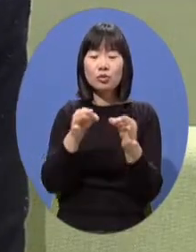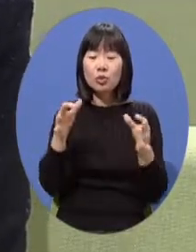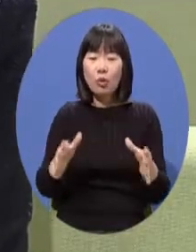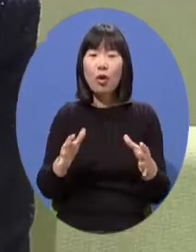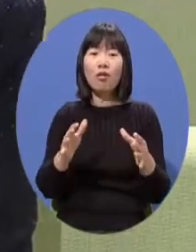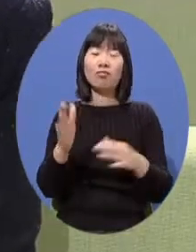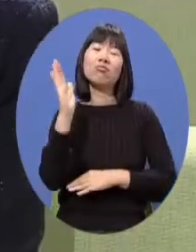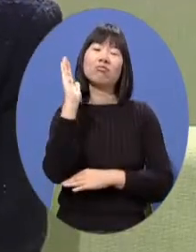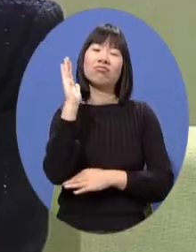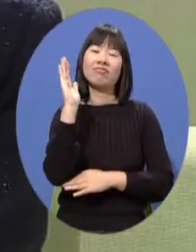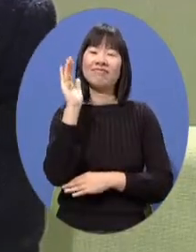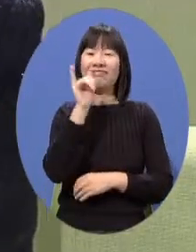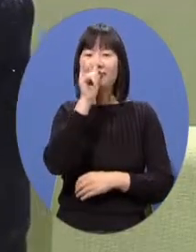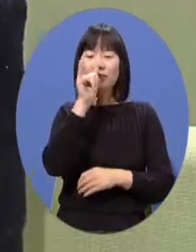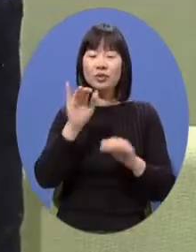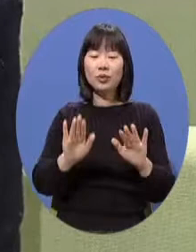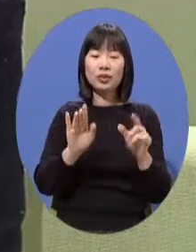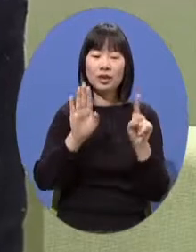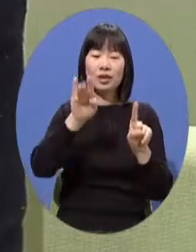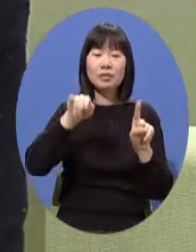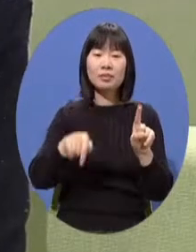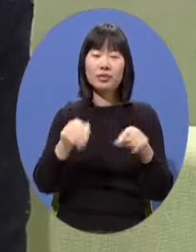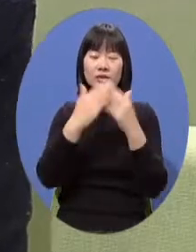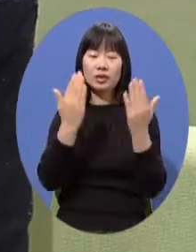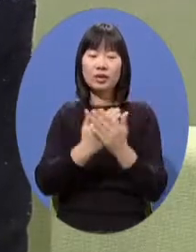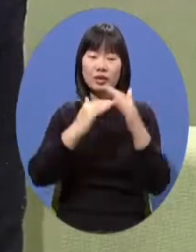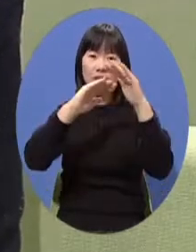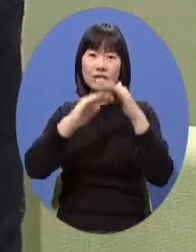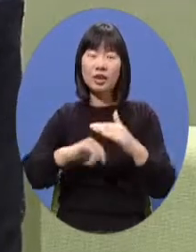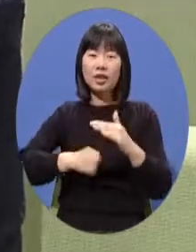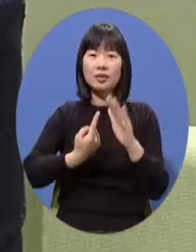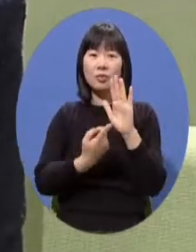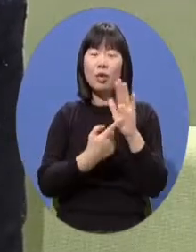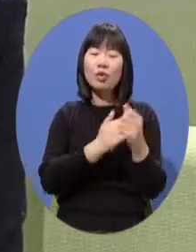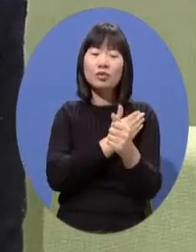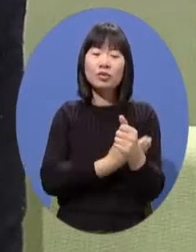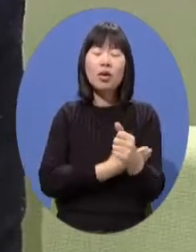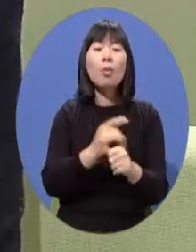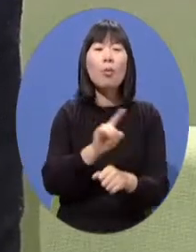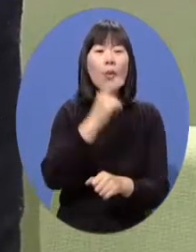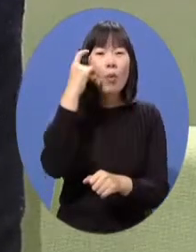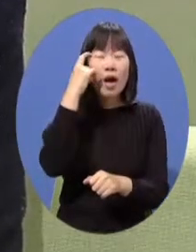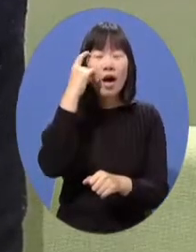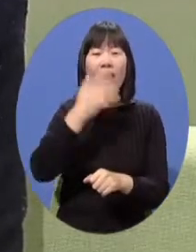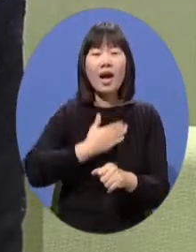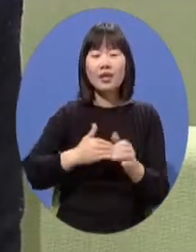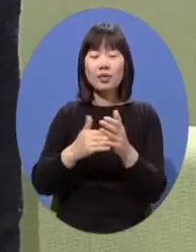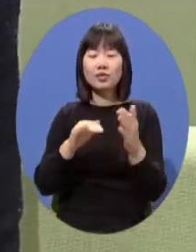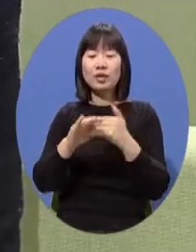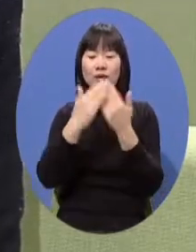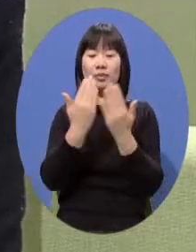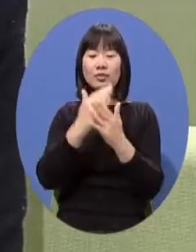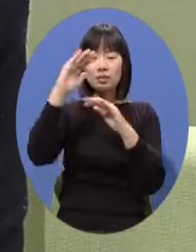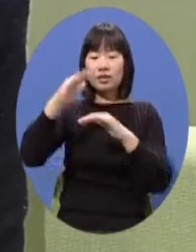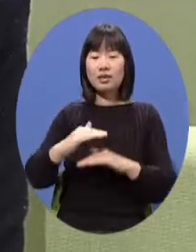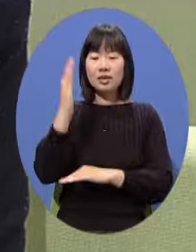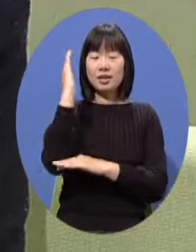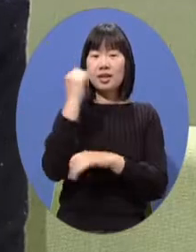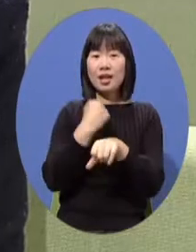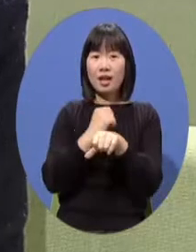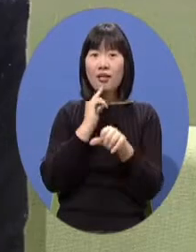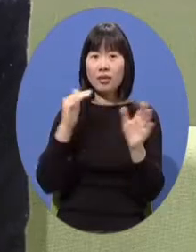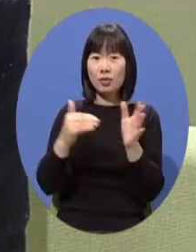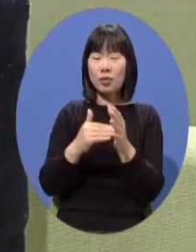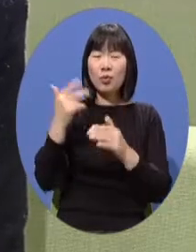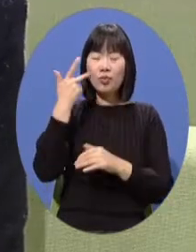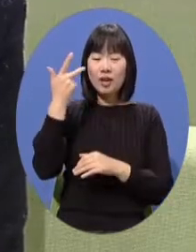나눌 텐데요. 네. 오늘은 이제 1부 전체적으로 자기 표현력이 뭐야? 이런 거 좀 아시고 그래서 전반적인 네. 이야기 나눌 거고요. 우리가